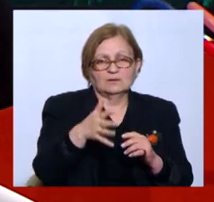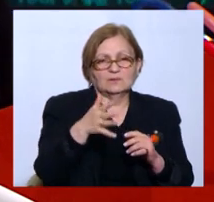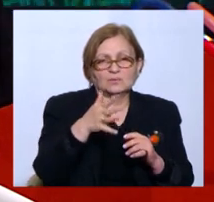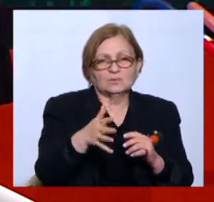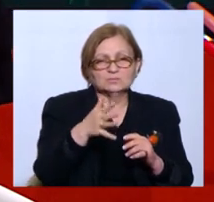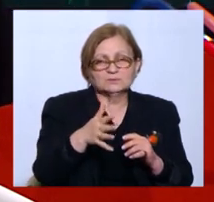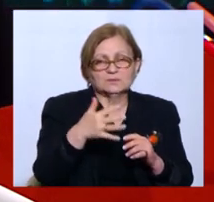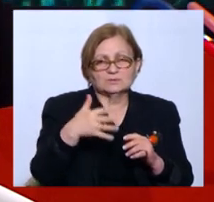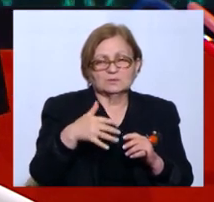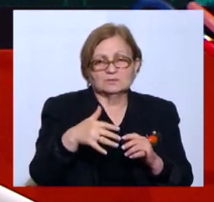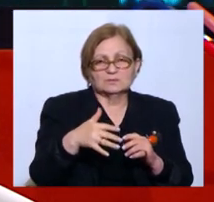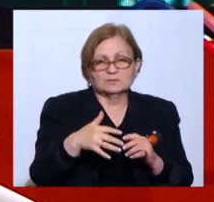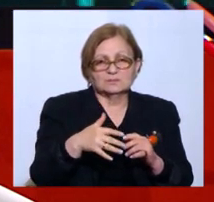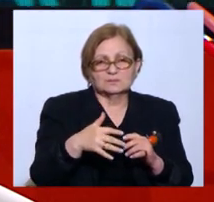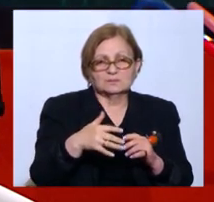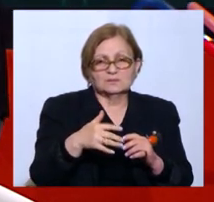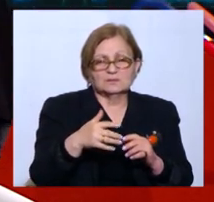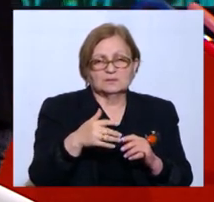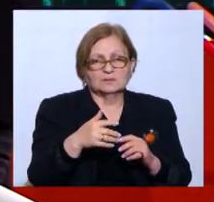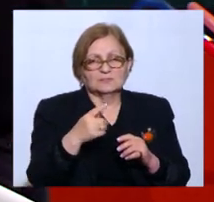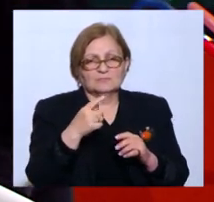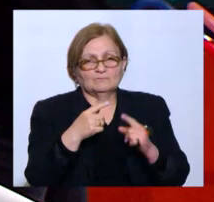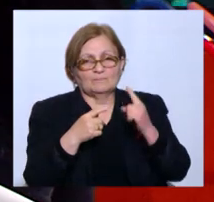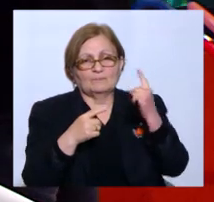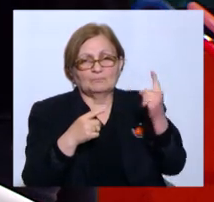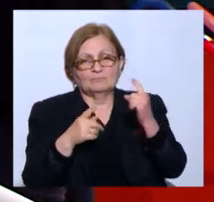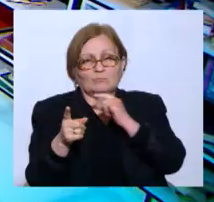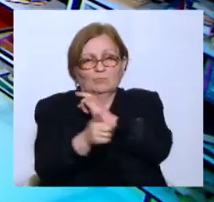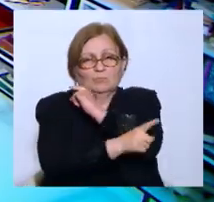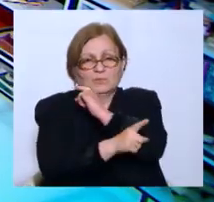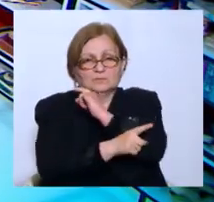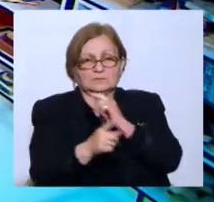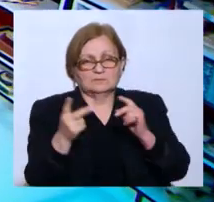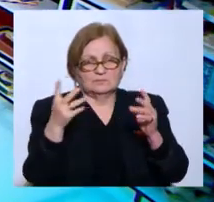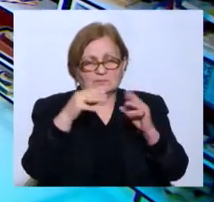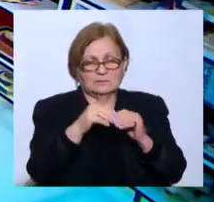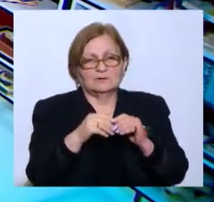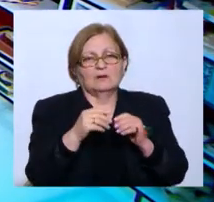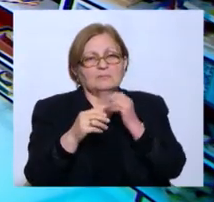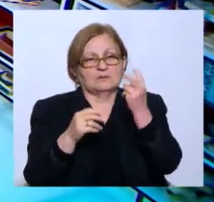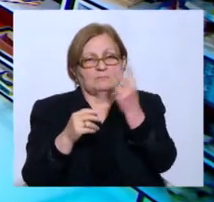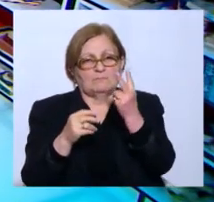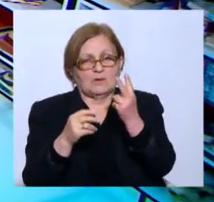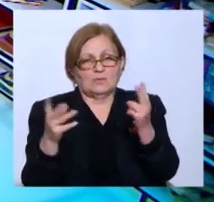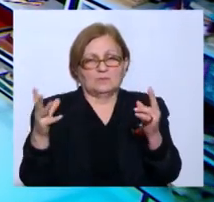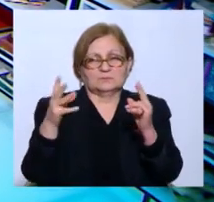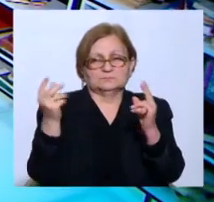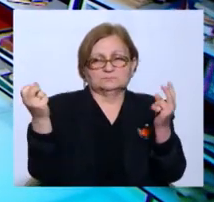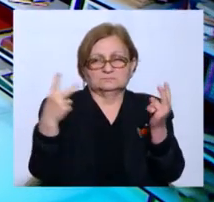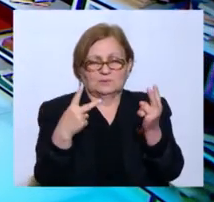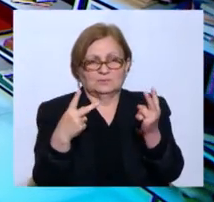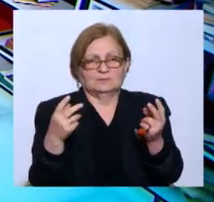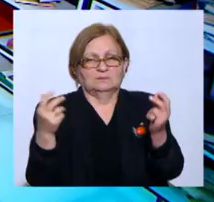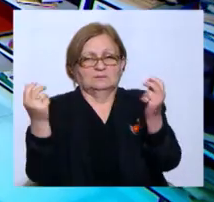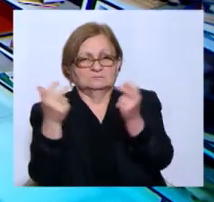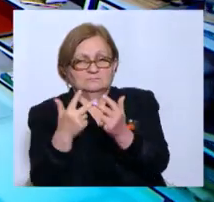5050 არის მარტივი. ესე იგი, მოდი კიდე ერთხელ შევაჯამოთ. პირველს მიუმატა ბოლო, მეორეს ბოლოს წინა და ესეთი არის 50